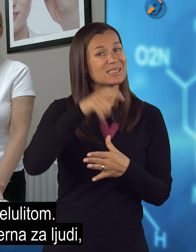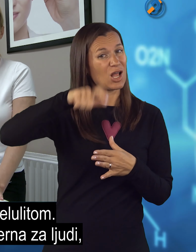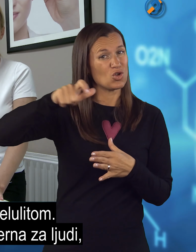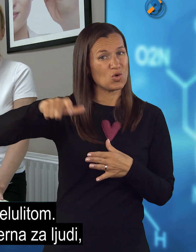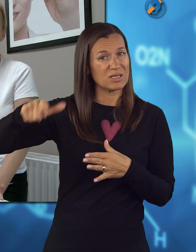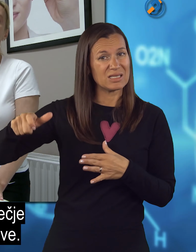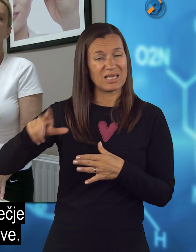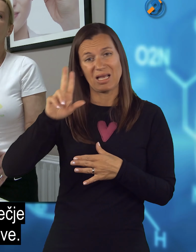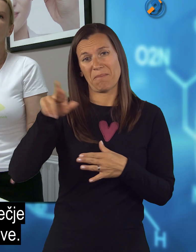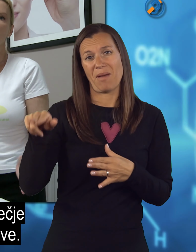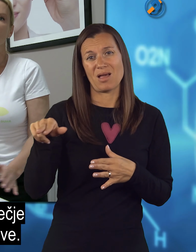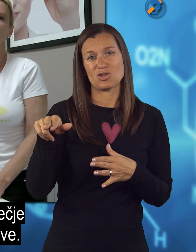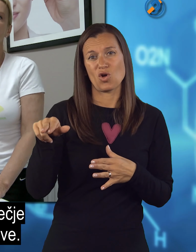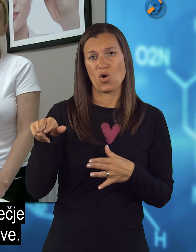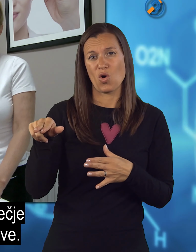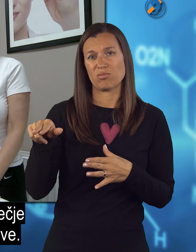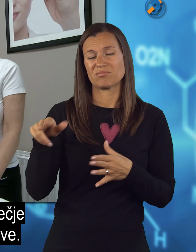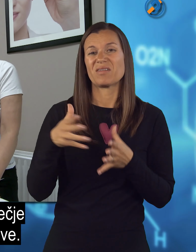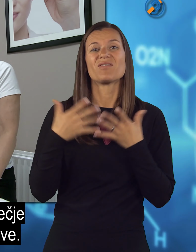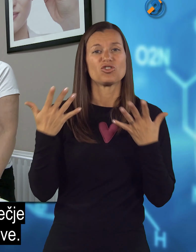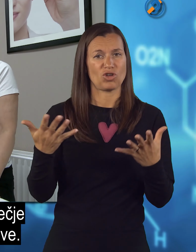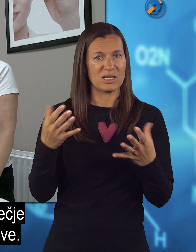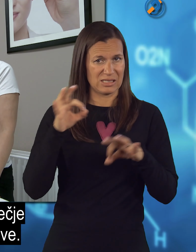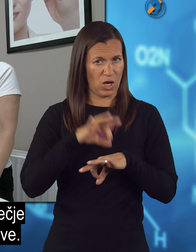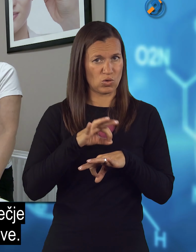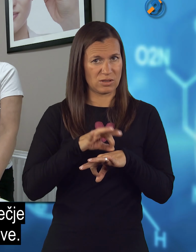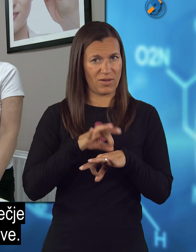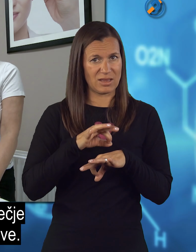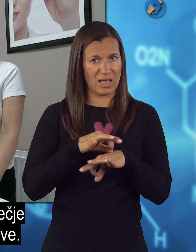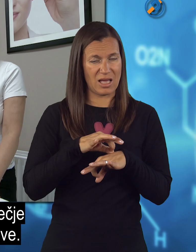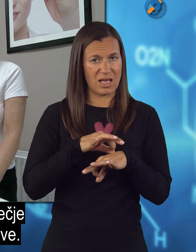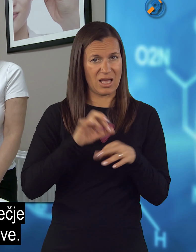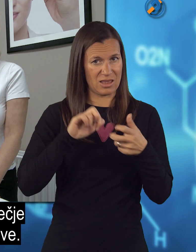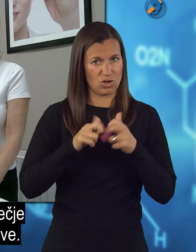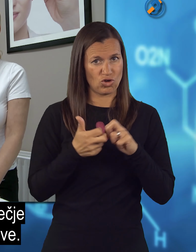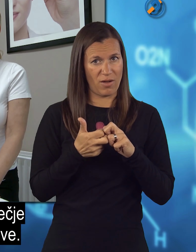primerna za ljudi, ki imajo kakšne večje zdravstvene